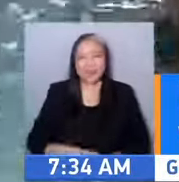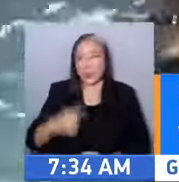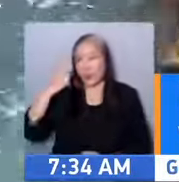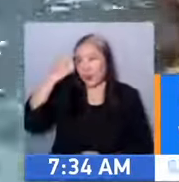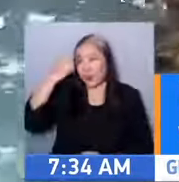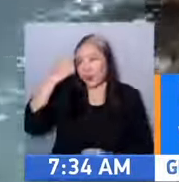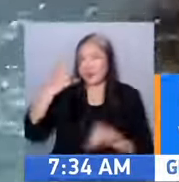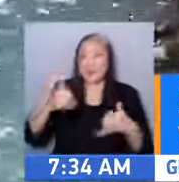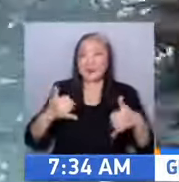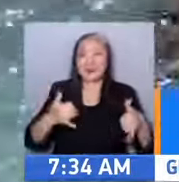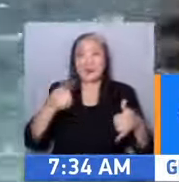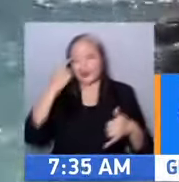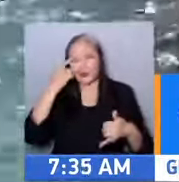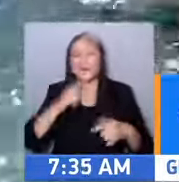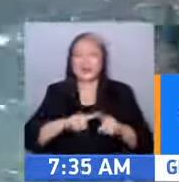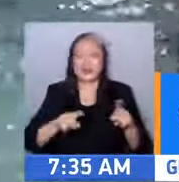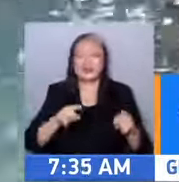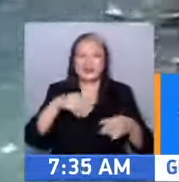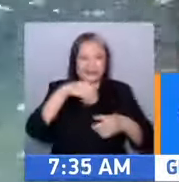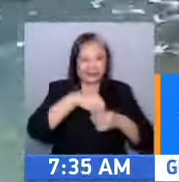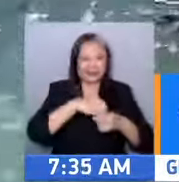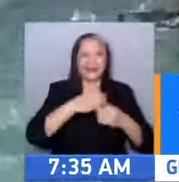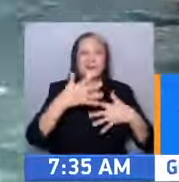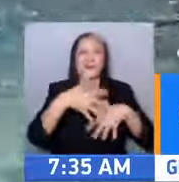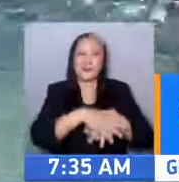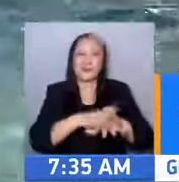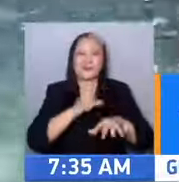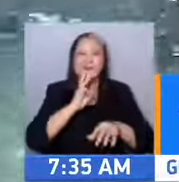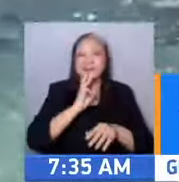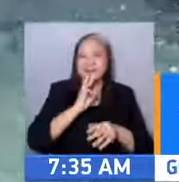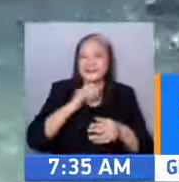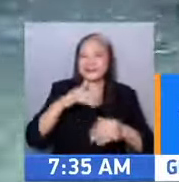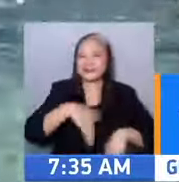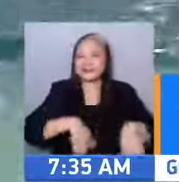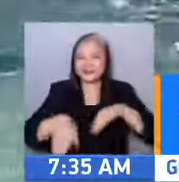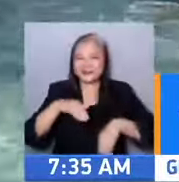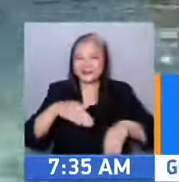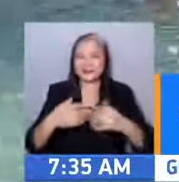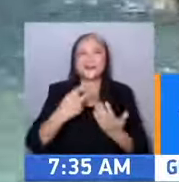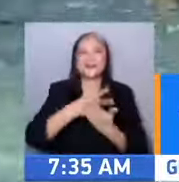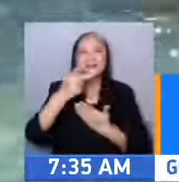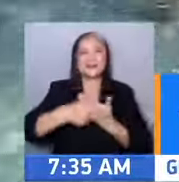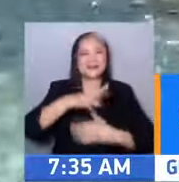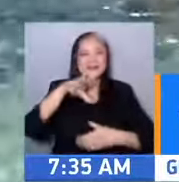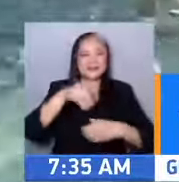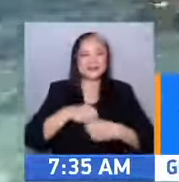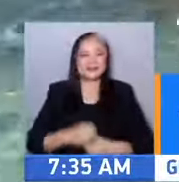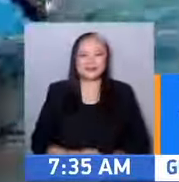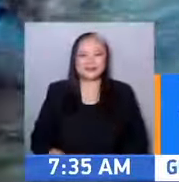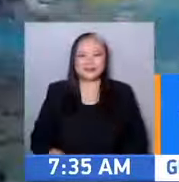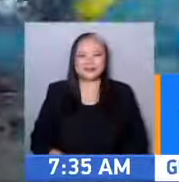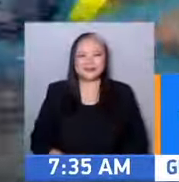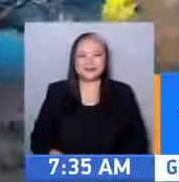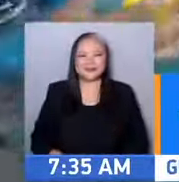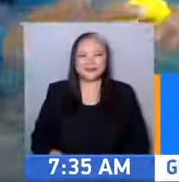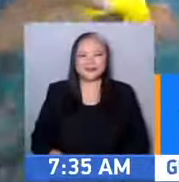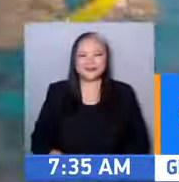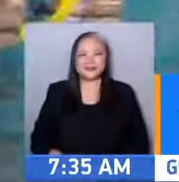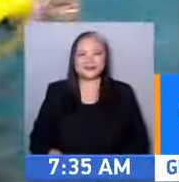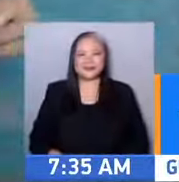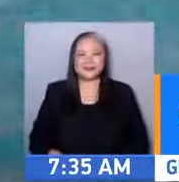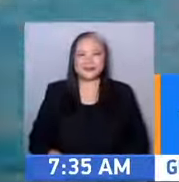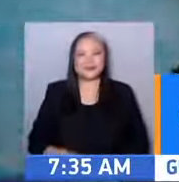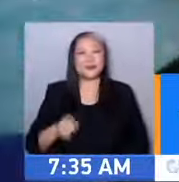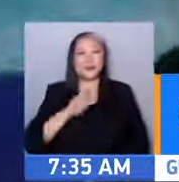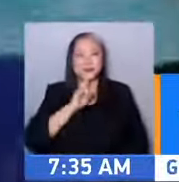pero naka-incorporate yung lessons doon sa ano sa programa namin. Yes, so, tapos ang maganda dito, Coach, parang perfect pagkasama mo